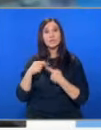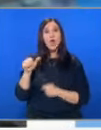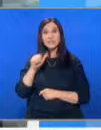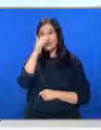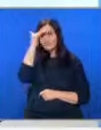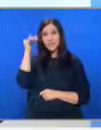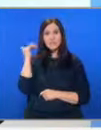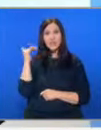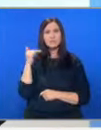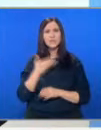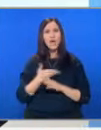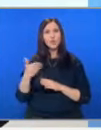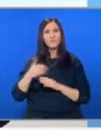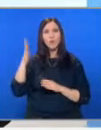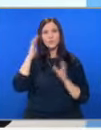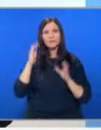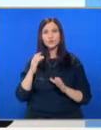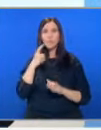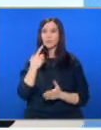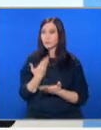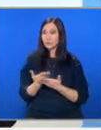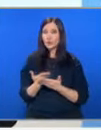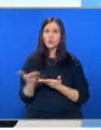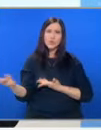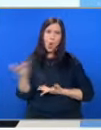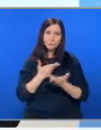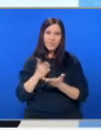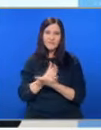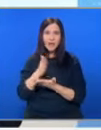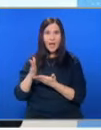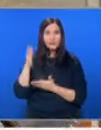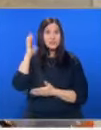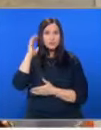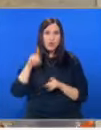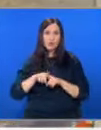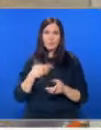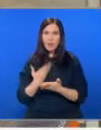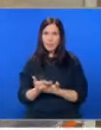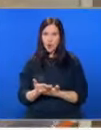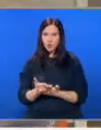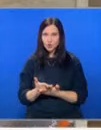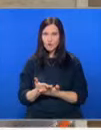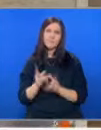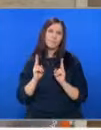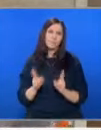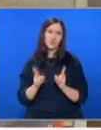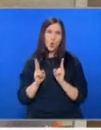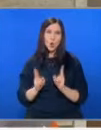редовно правителство, Борисов предложил да обсъдят варианта и за служебно, като предложил. В